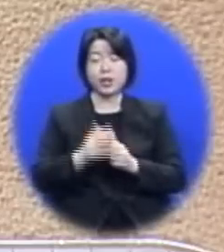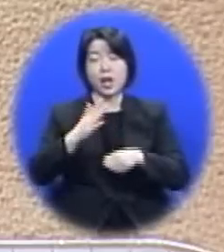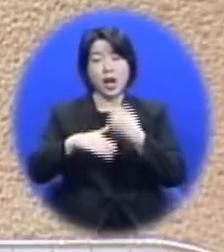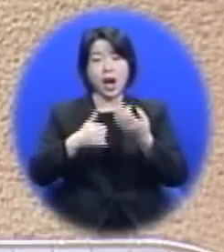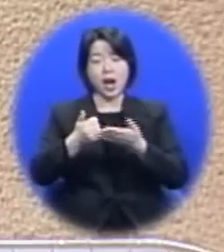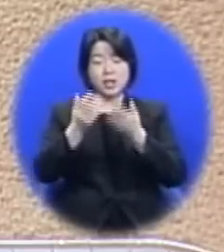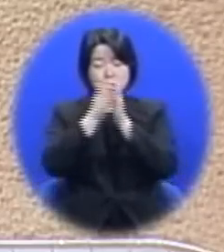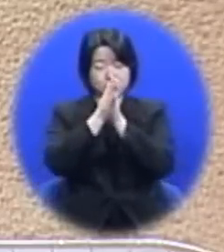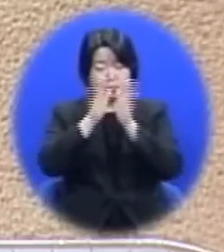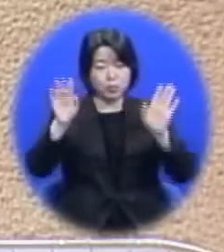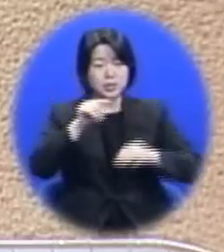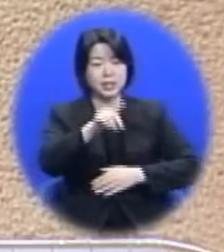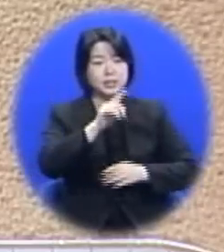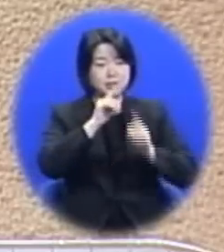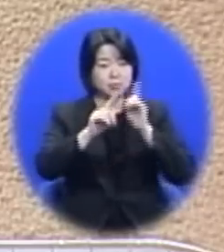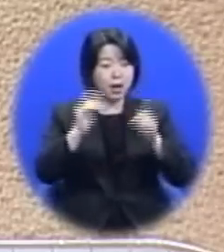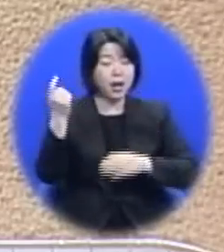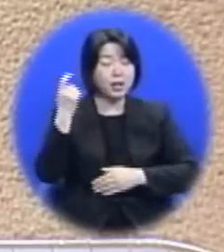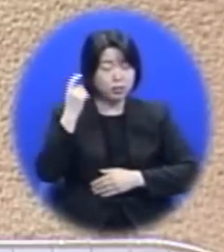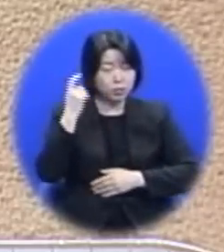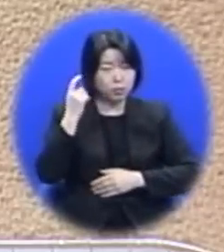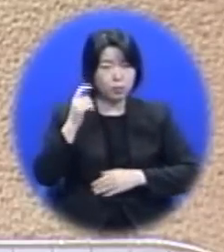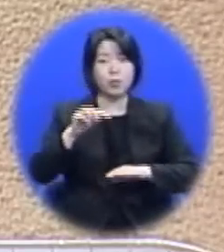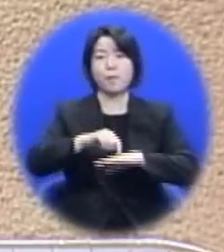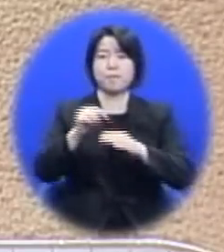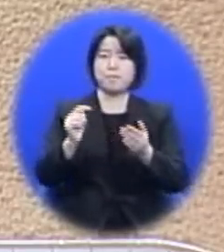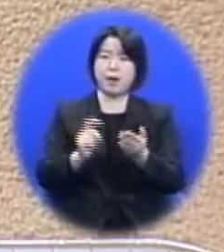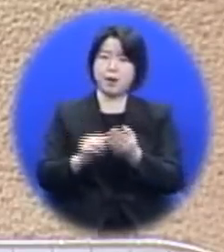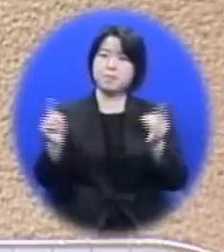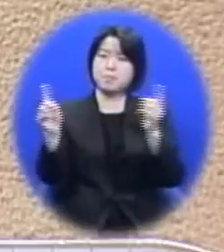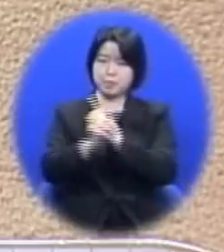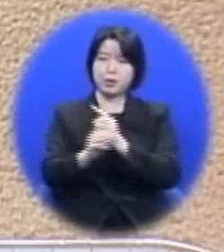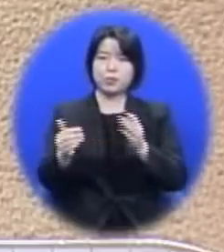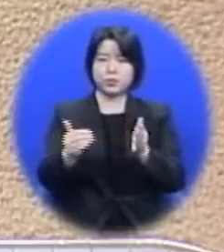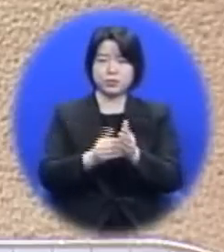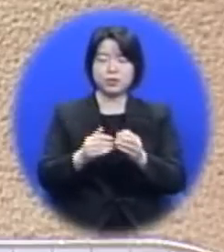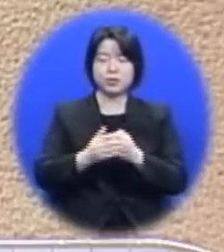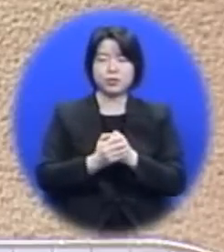하나님께서 모세의 그 말을 들으시고 마음을 바꾸셨어요.